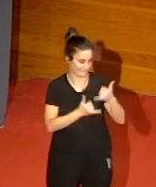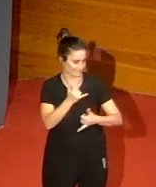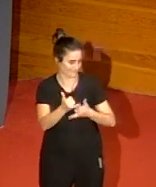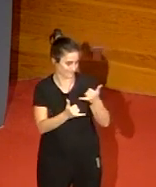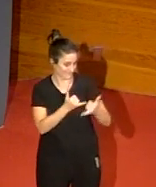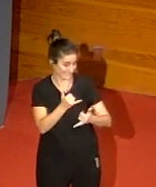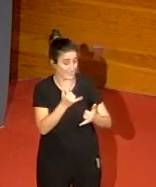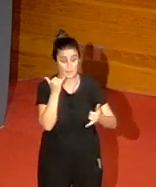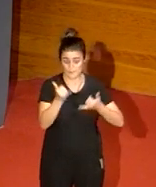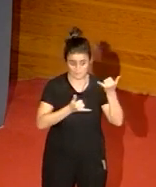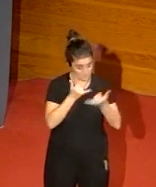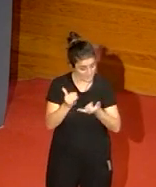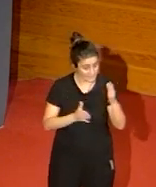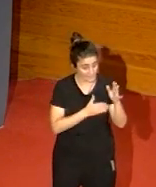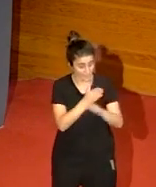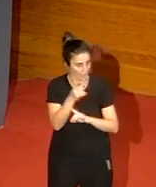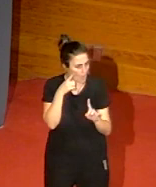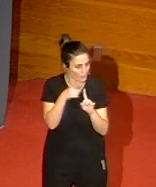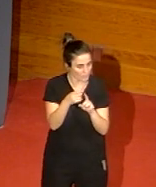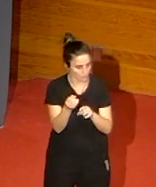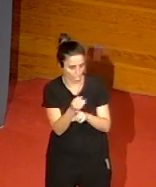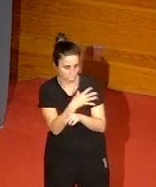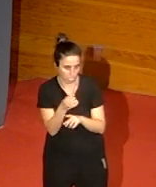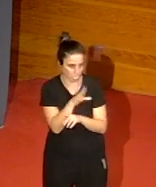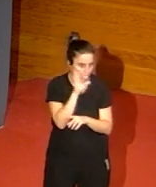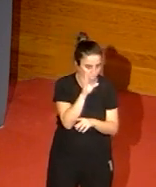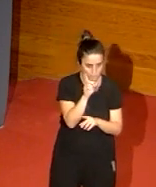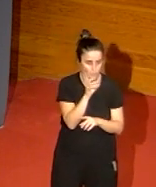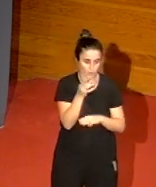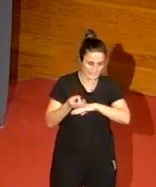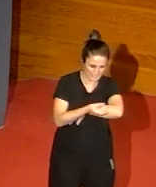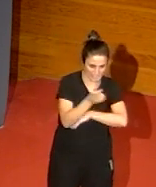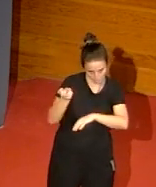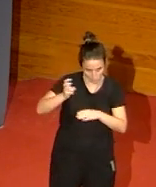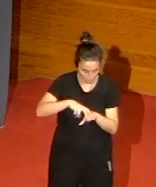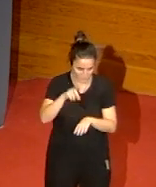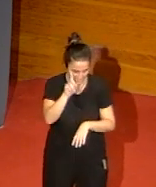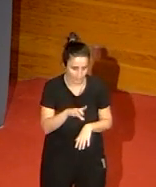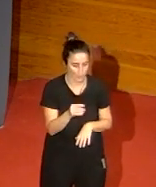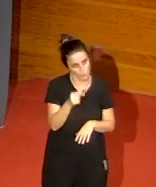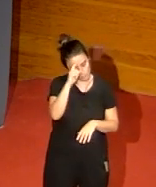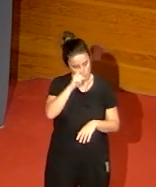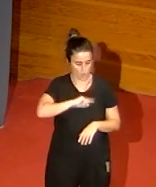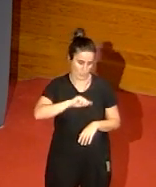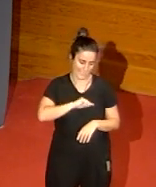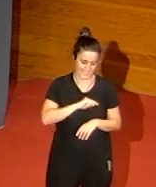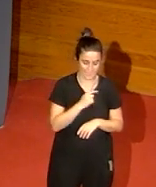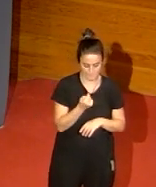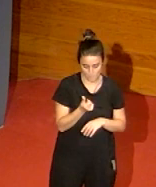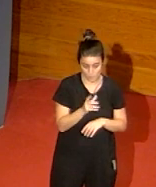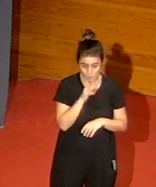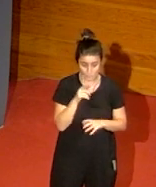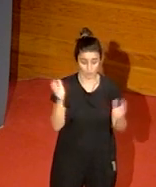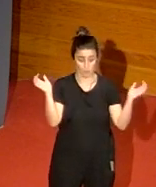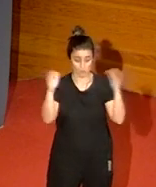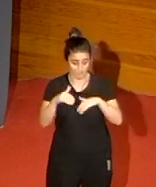zero emisio egiteko helburuarekin, ze trenak ere hartu zituzten tartean, eta bar, baina bai kontzientzia horrekin, ez? Eta Glasgowko